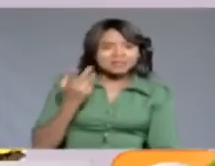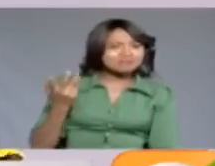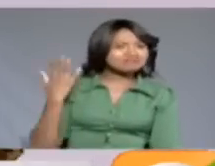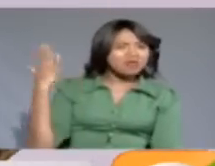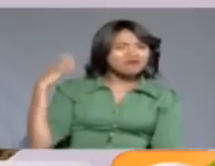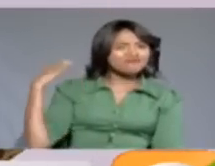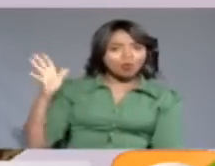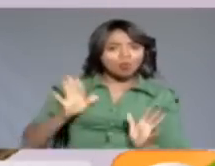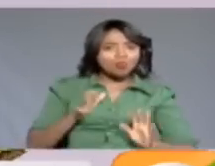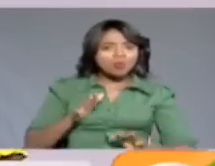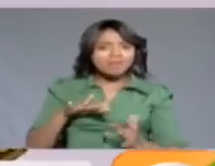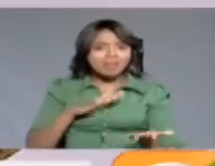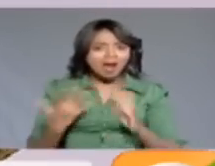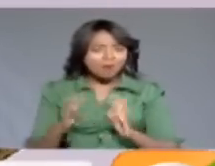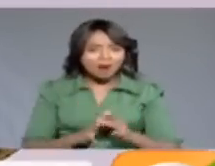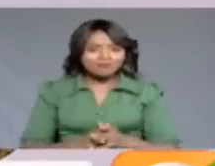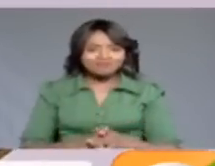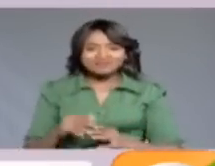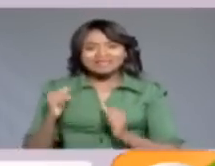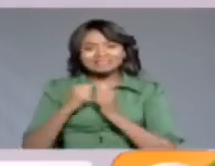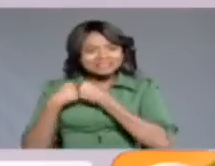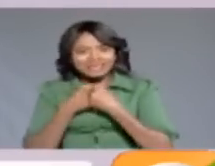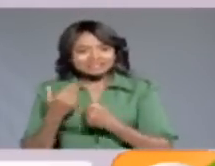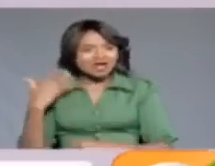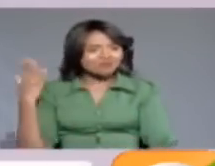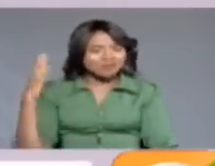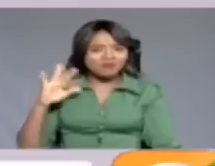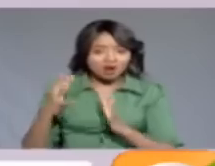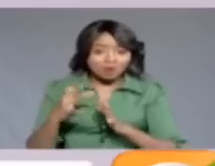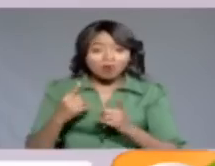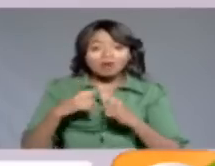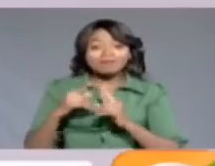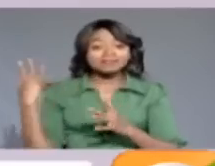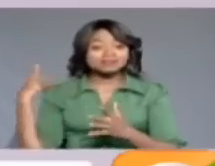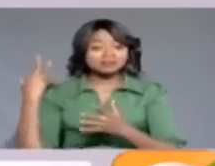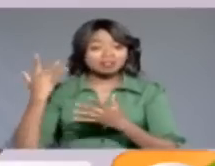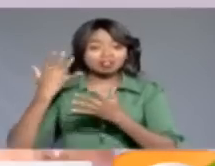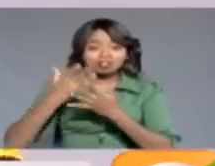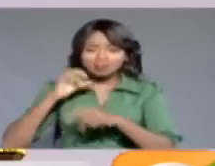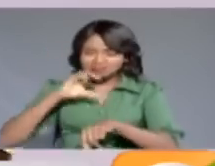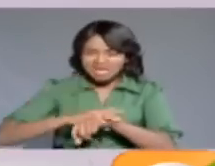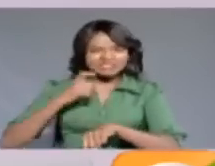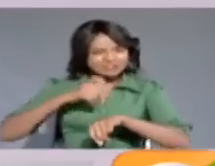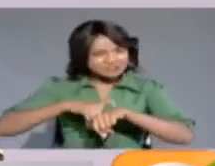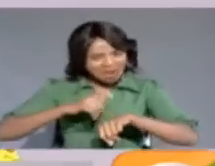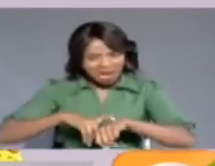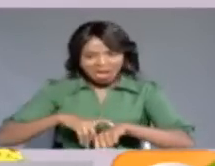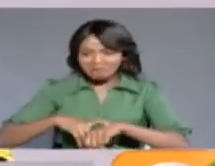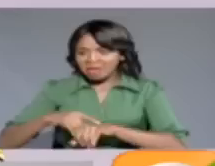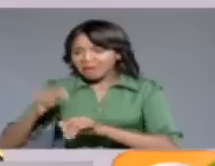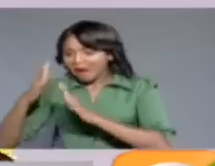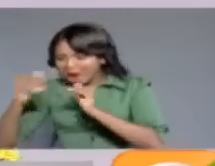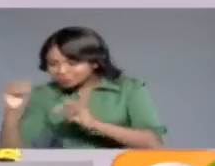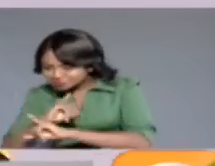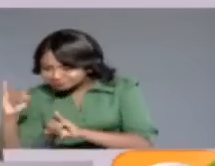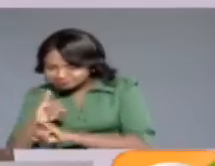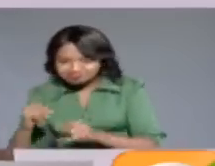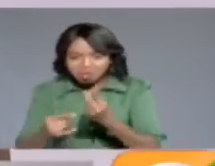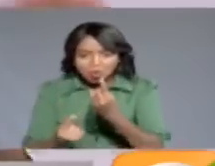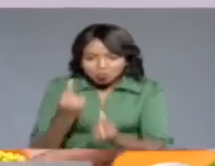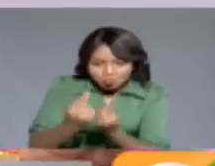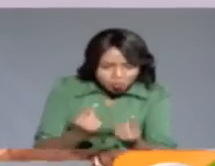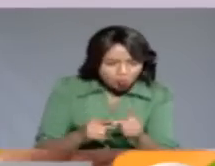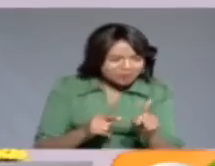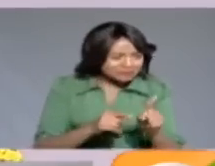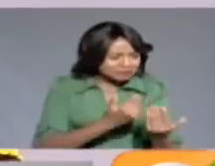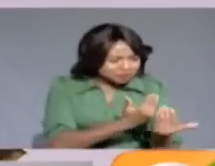walivyokuwa wakiishi na yale mambo walikuwa wanayapitia. Sijui kivipi walikuwa wanapata wakati mwingi sana wa kutayarisha na nyumba zao na kupika na kuhakikisha